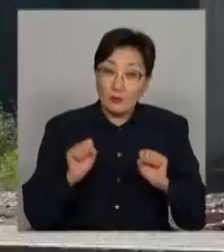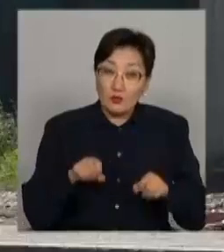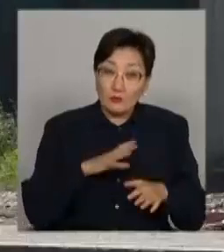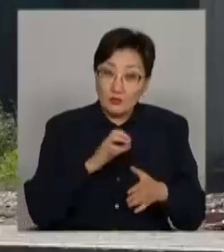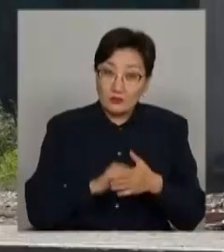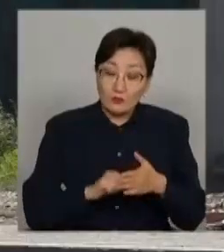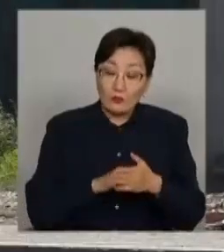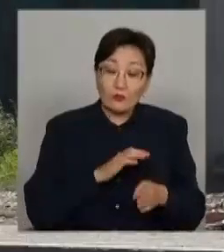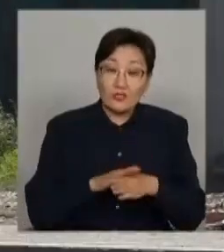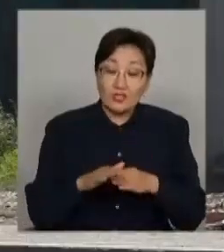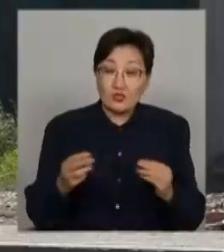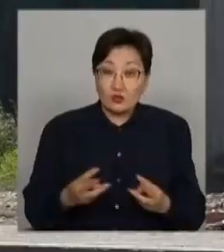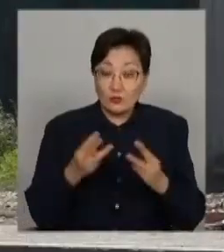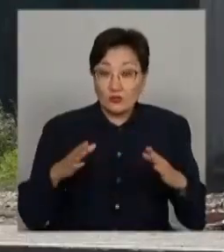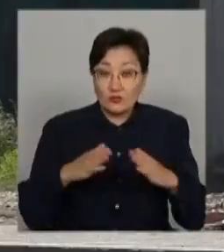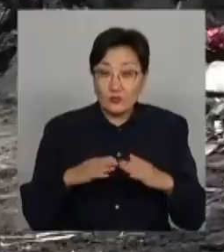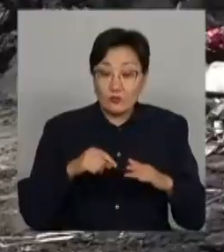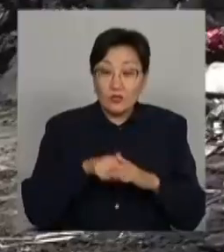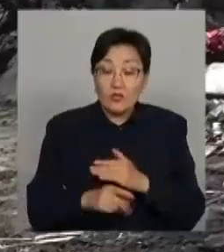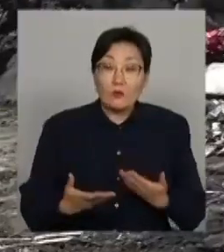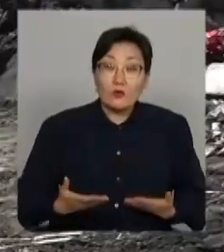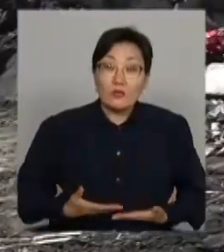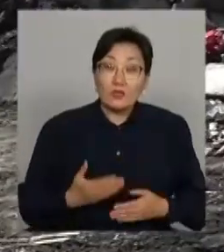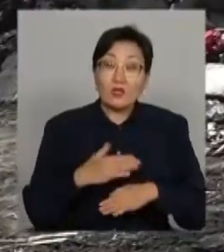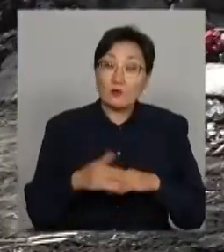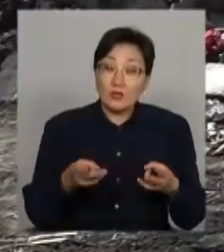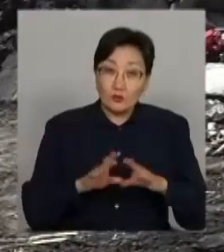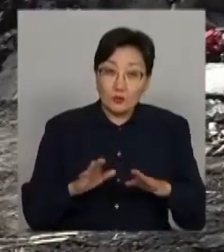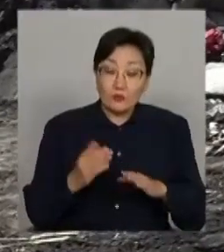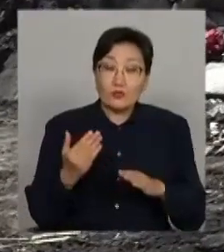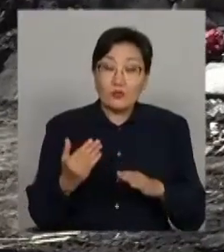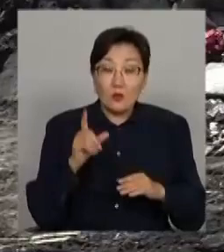Ал түгі қалмай жанып кеткен үйде тұрғандар далада қалмаптымыз. Бұл